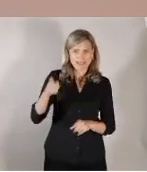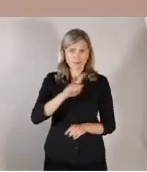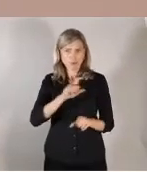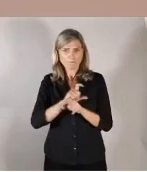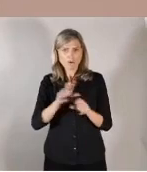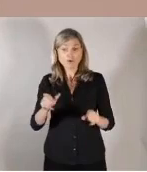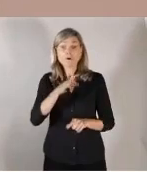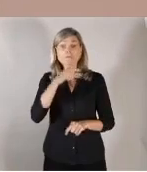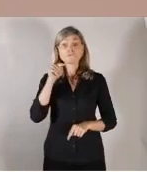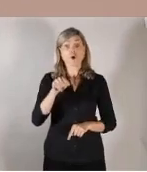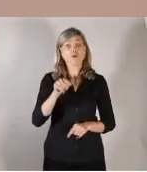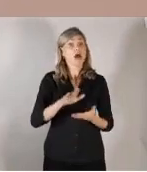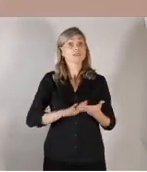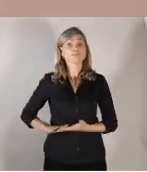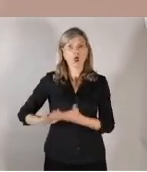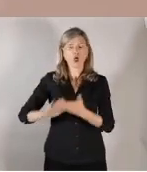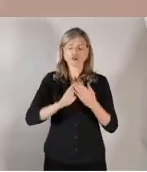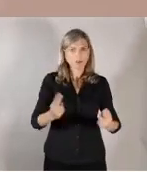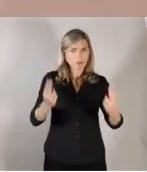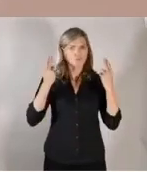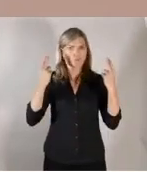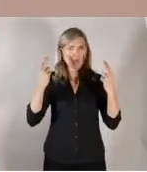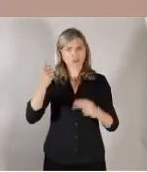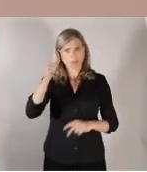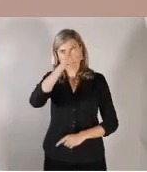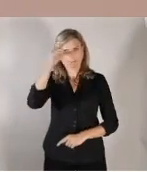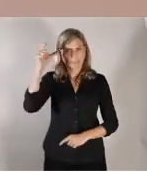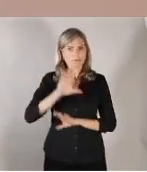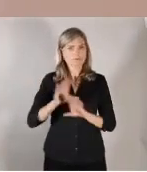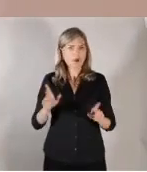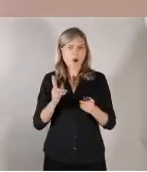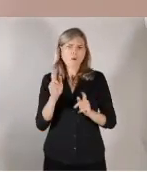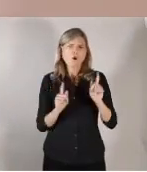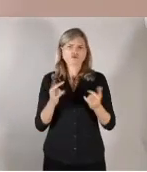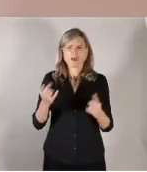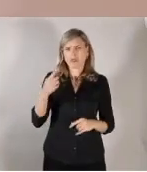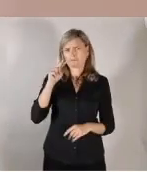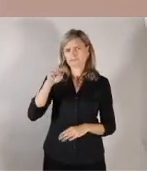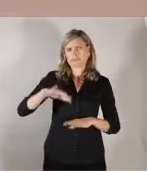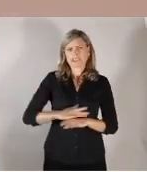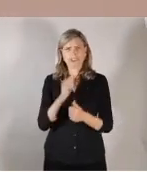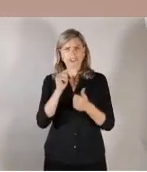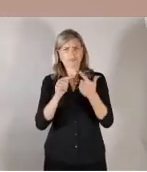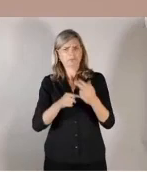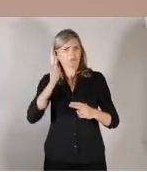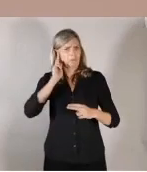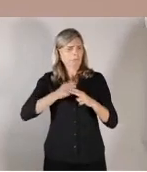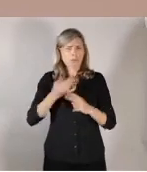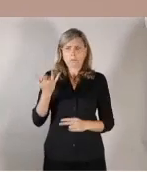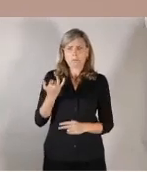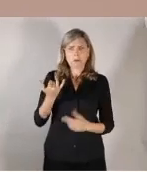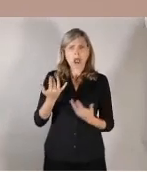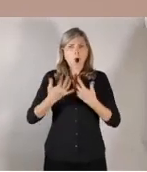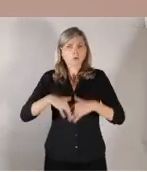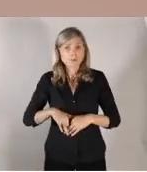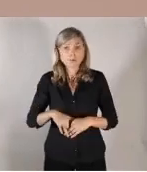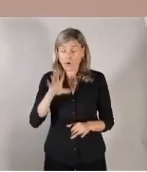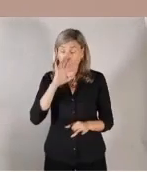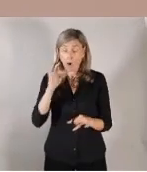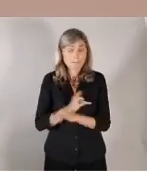voda a jejich ochrana pro společnost je prioritou. Možná se vám zdá, že předchozí zásady s vás samozřejmé nejsou.